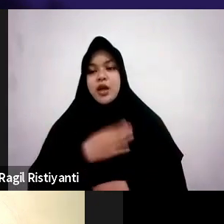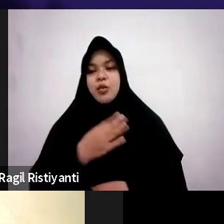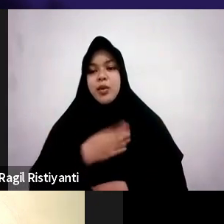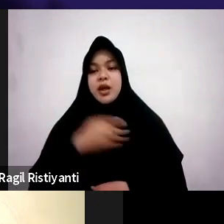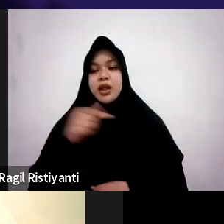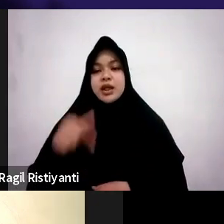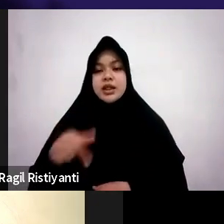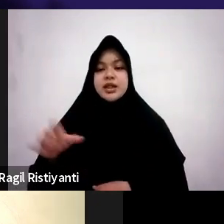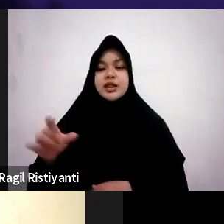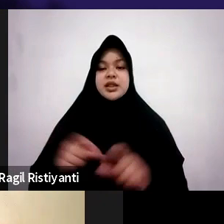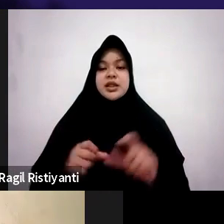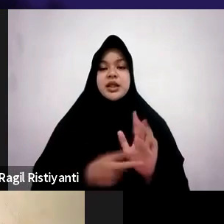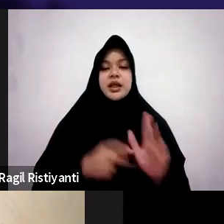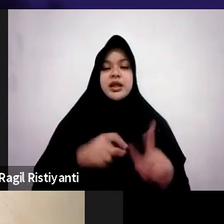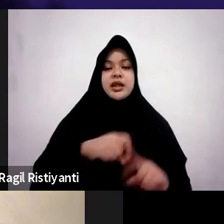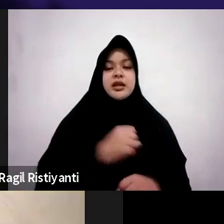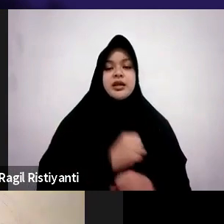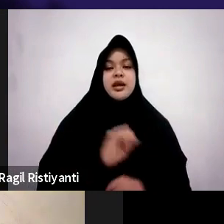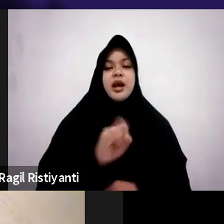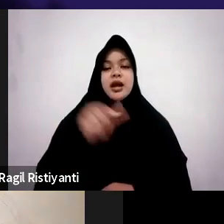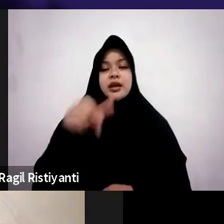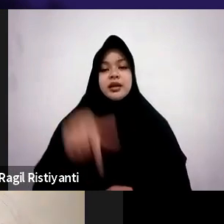cintai kyb